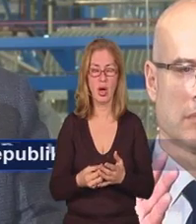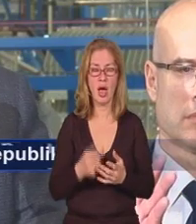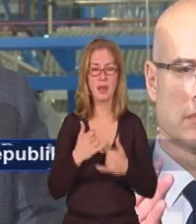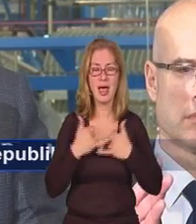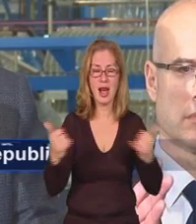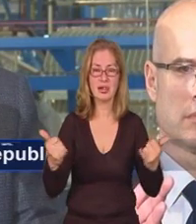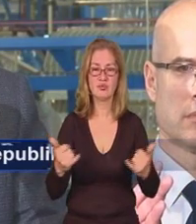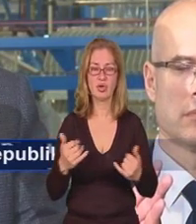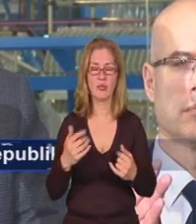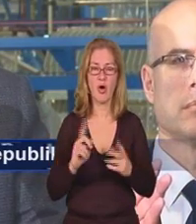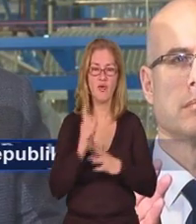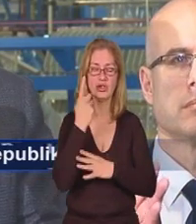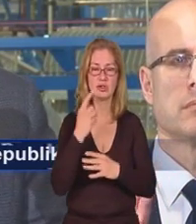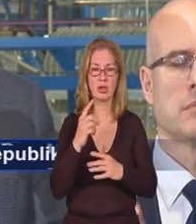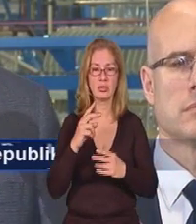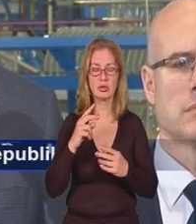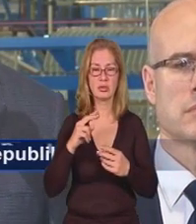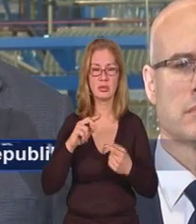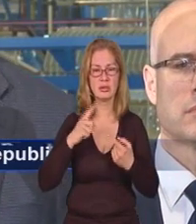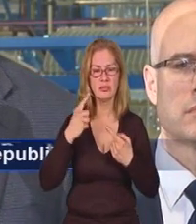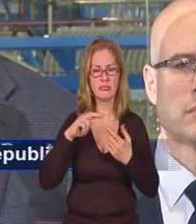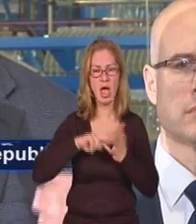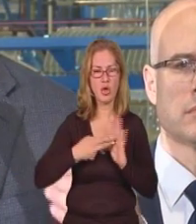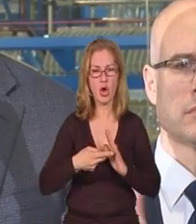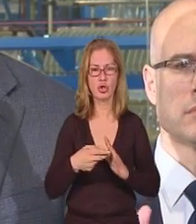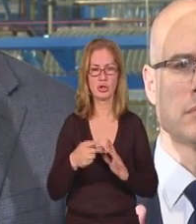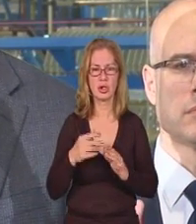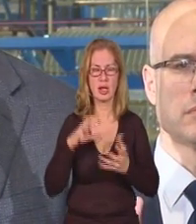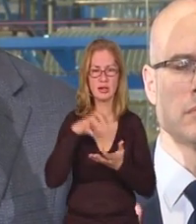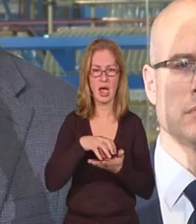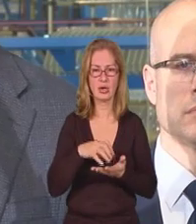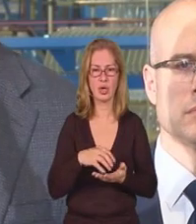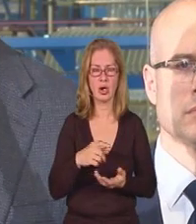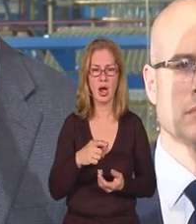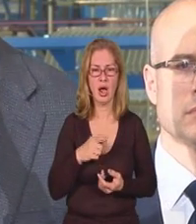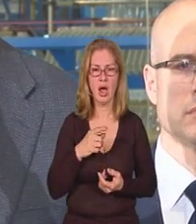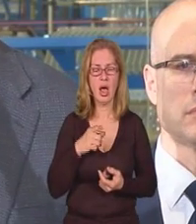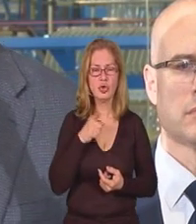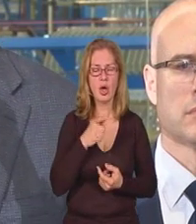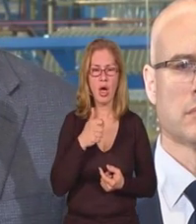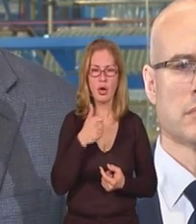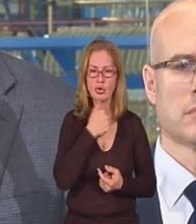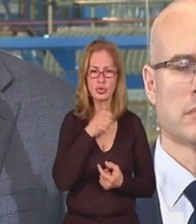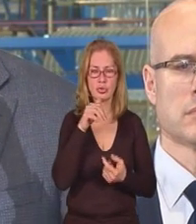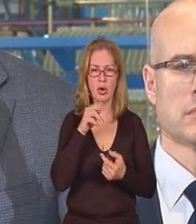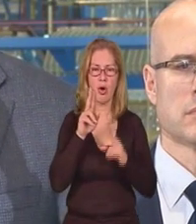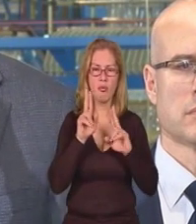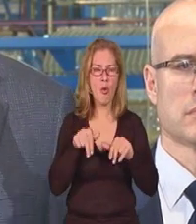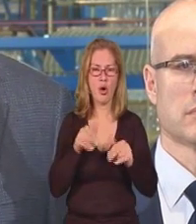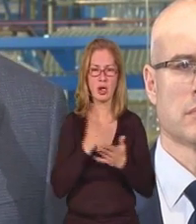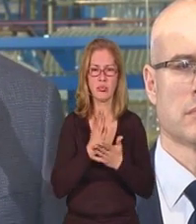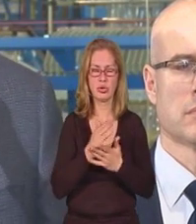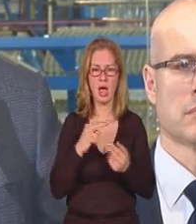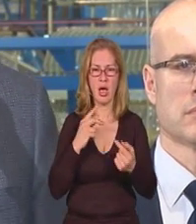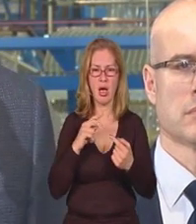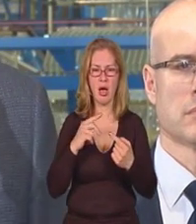svoj visokotehnološki sektor i da u jednom trenutku možemo da se prebacimo od labor intensiva do capital intensiva. Dakle, to je ono što mora da bude plan.